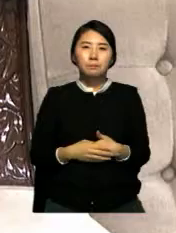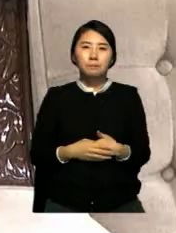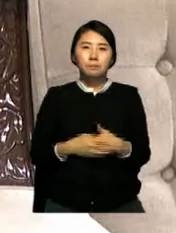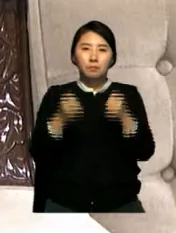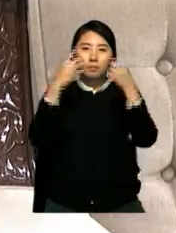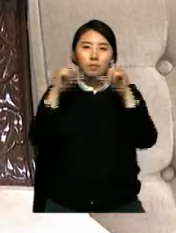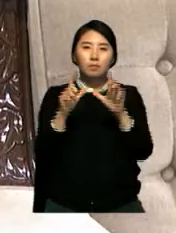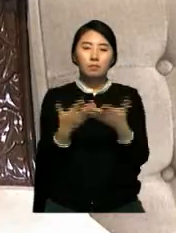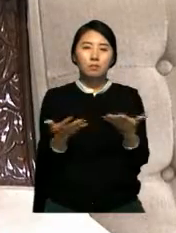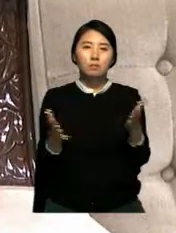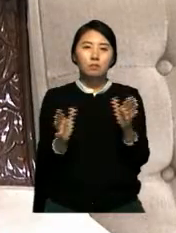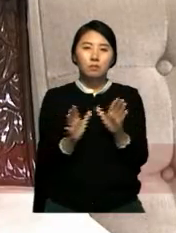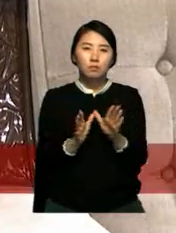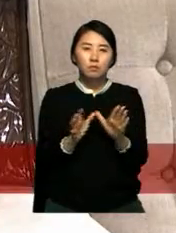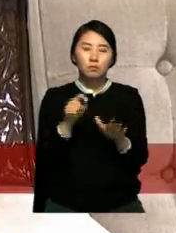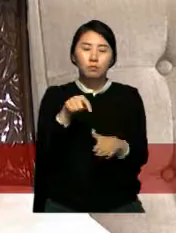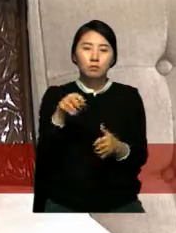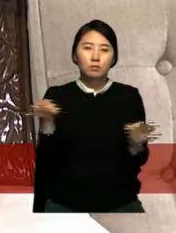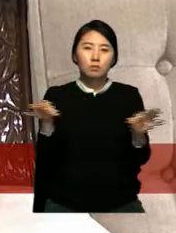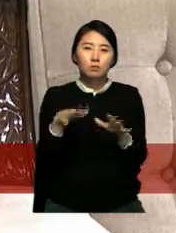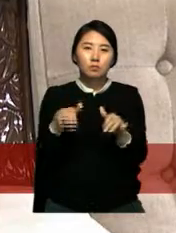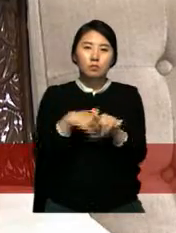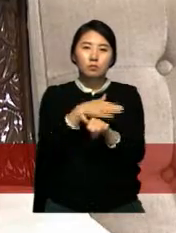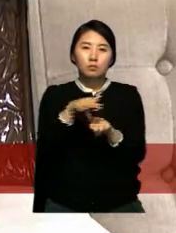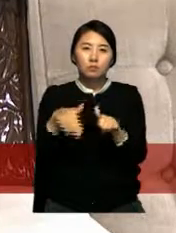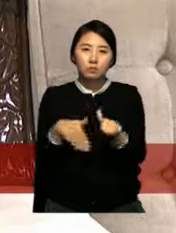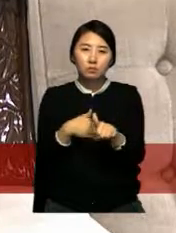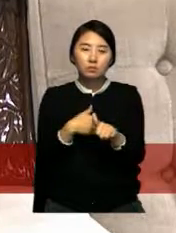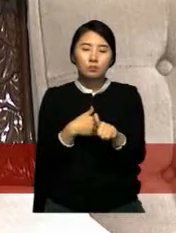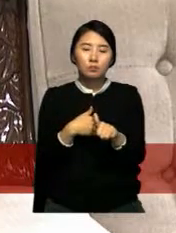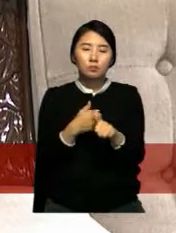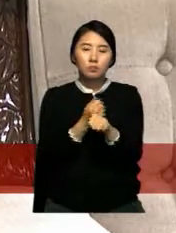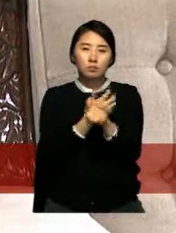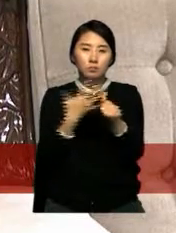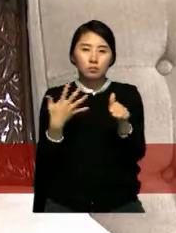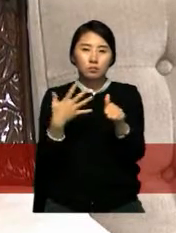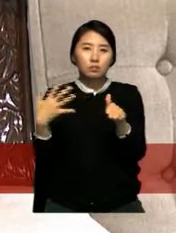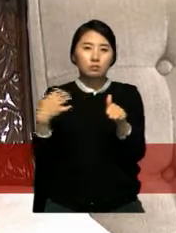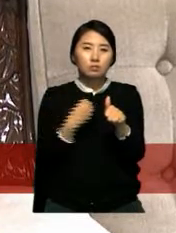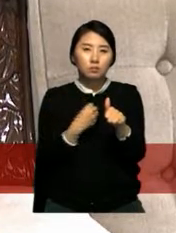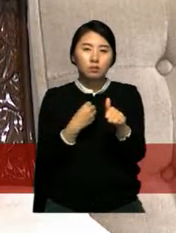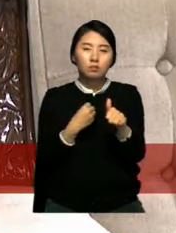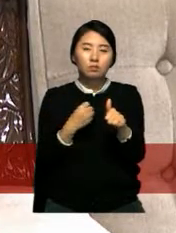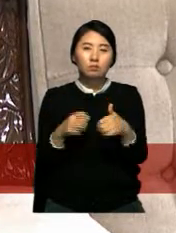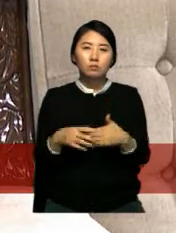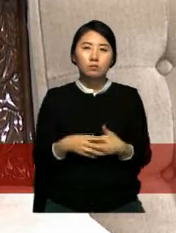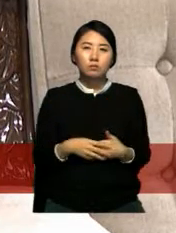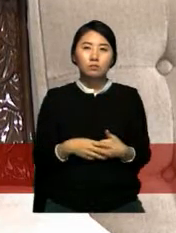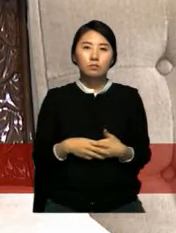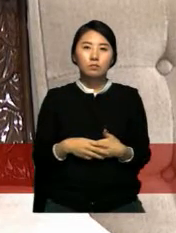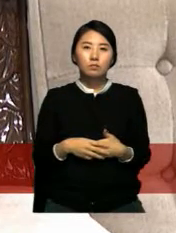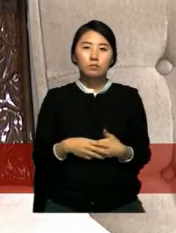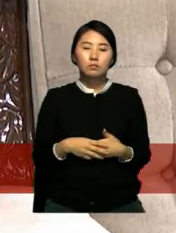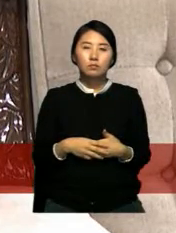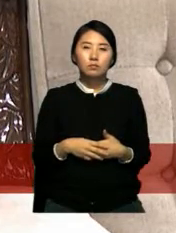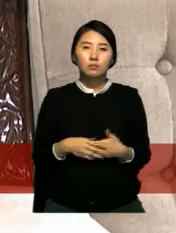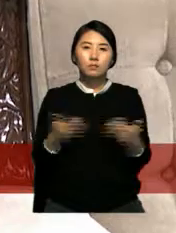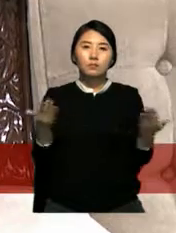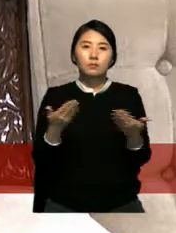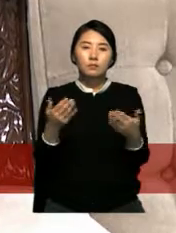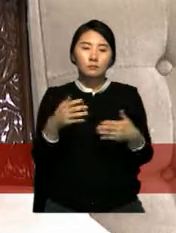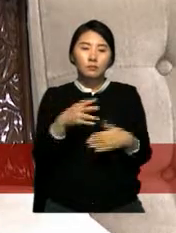그 새누리당에서 그런 어떤 일시적인 상황을 바탕으로 어 그 의장직을